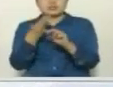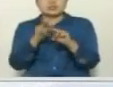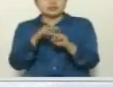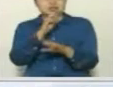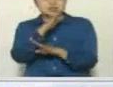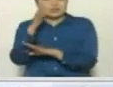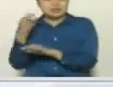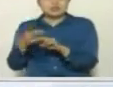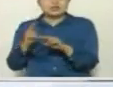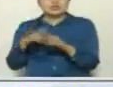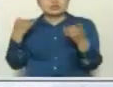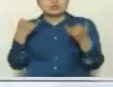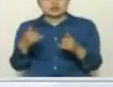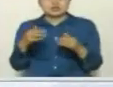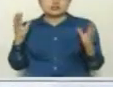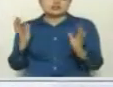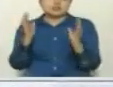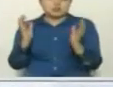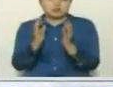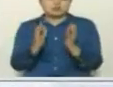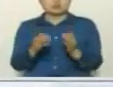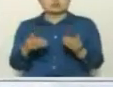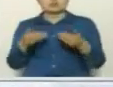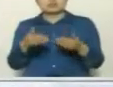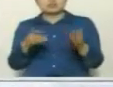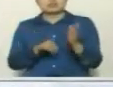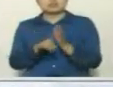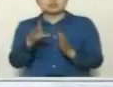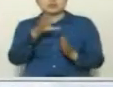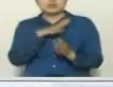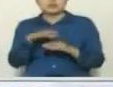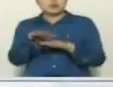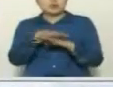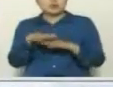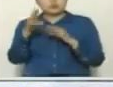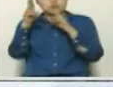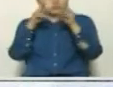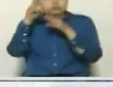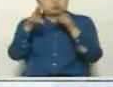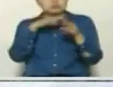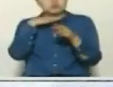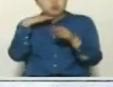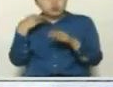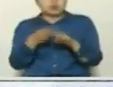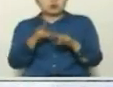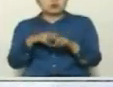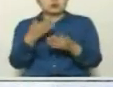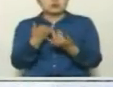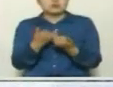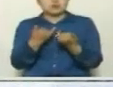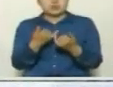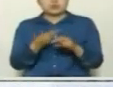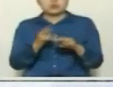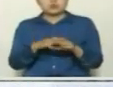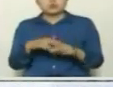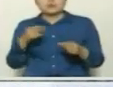проводится конкурс и определяется победитель. Однако из-за критики горожан было принято решение о передаче работ в государственно-частное партнерство.